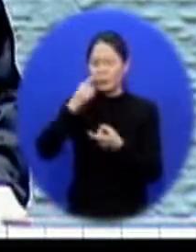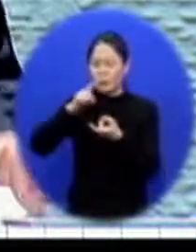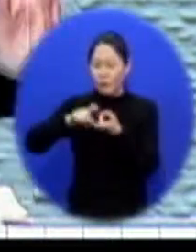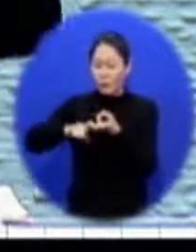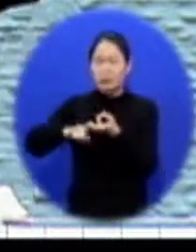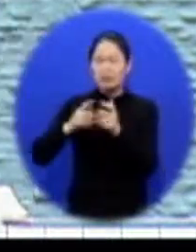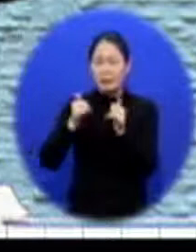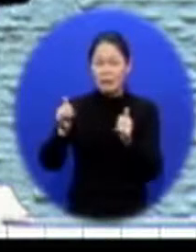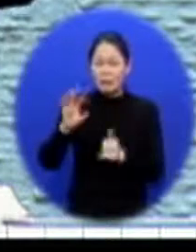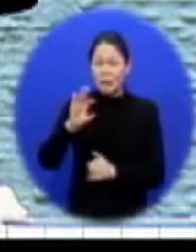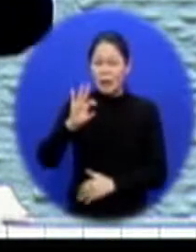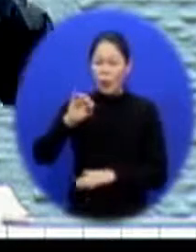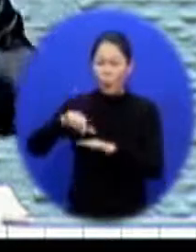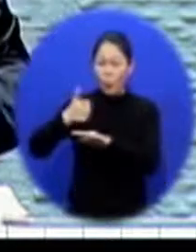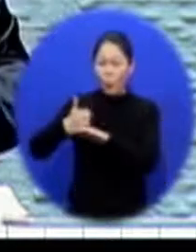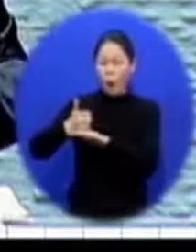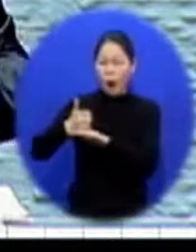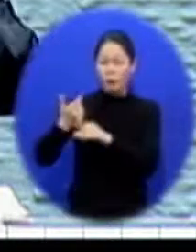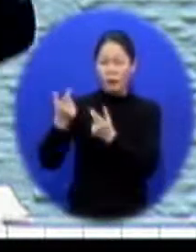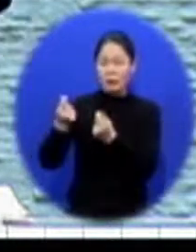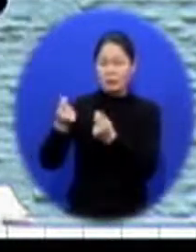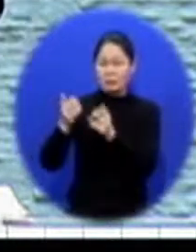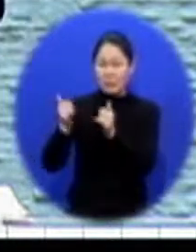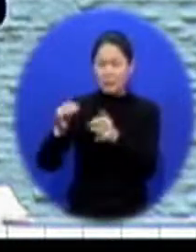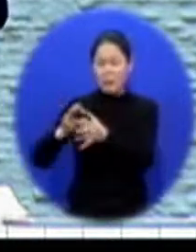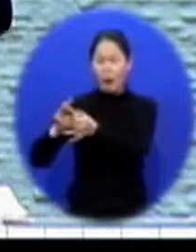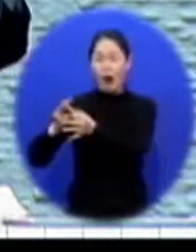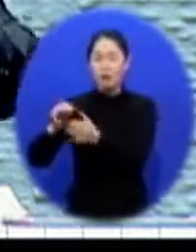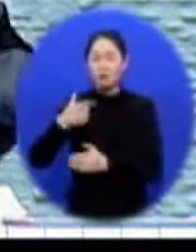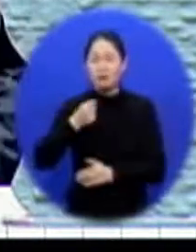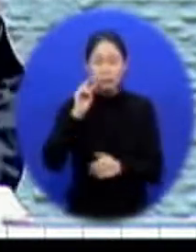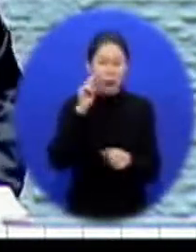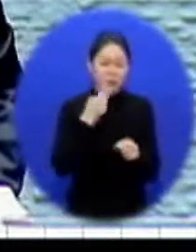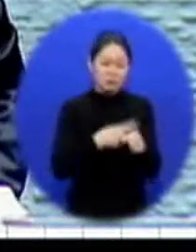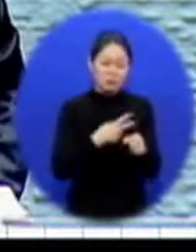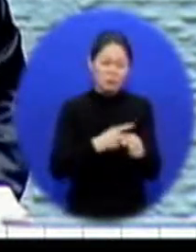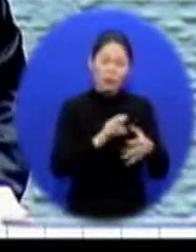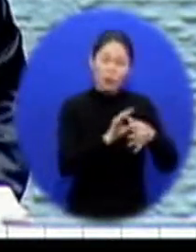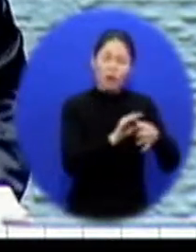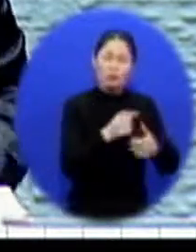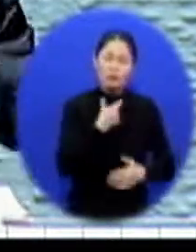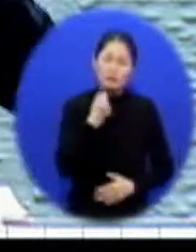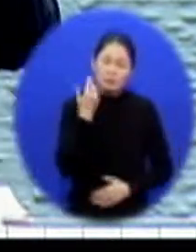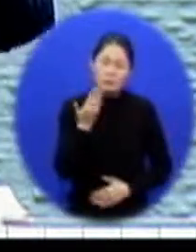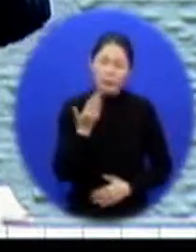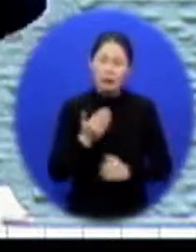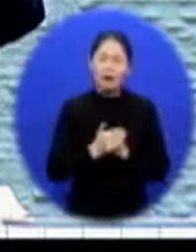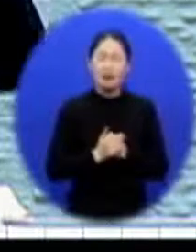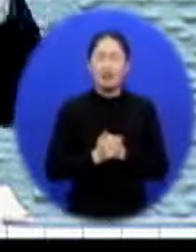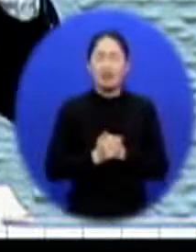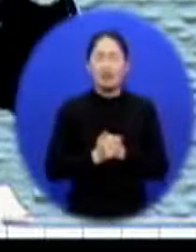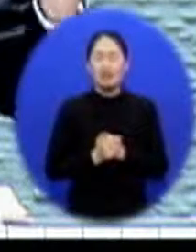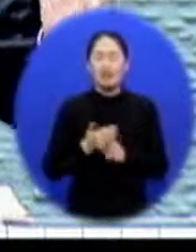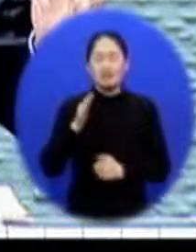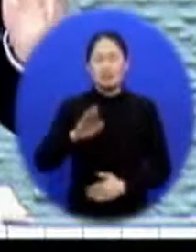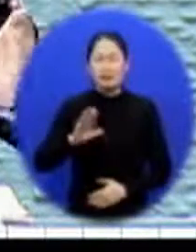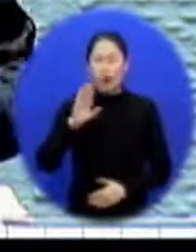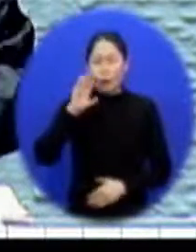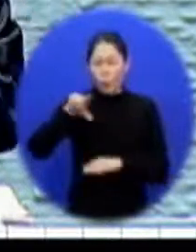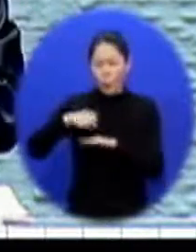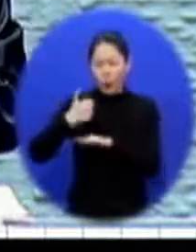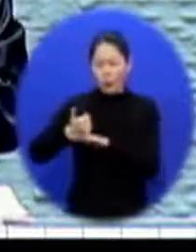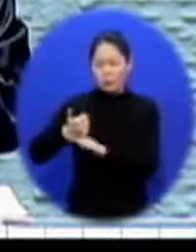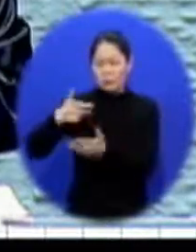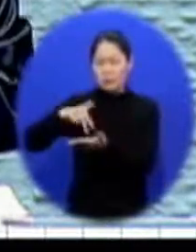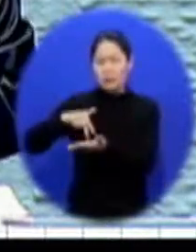사람은 아그립바 왕 같은 사람 되고 싶지 사도 바울과 같은 사람 되고 싶은 사람 누가 있겠어요 그런 아그립바 왕 의